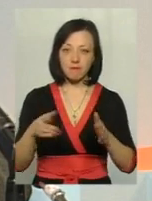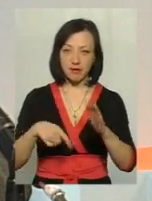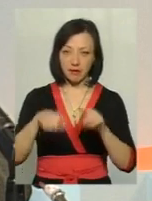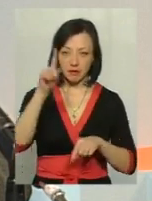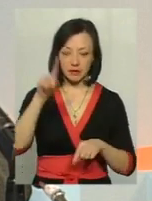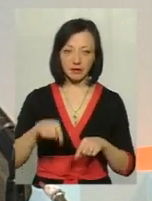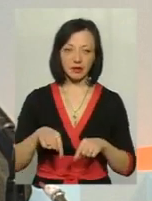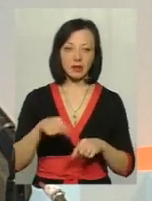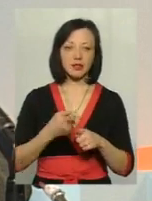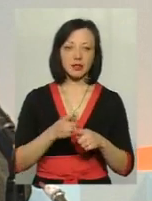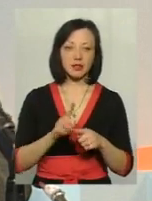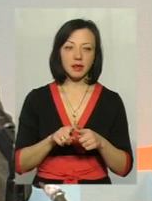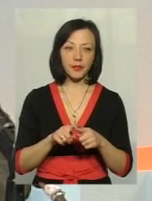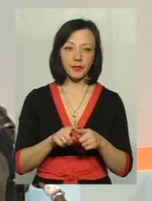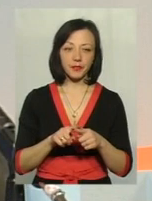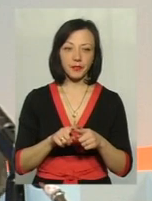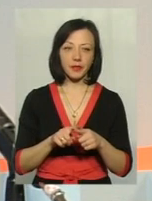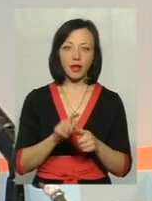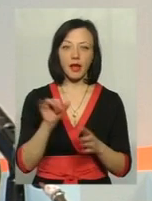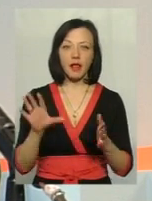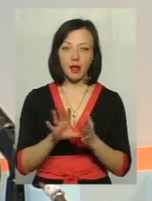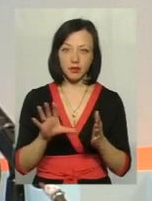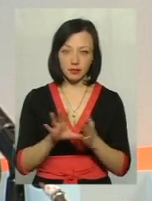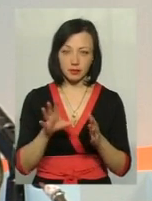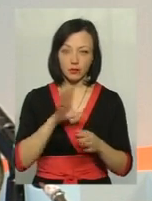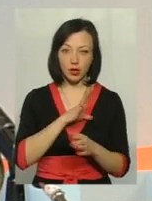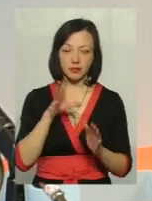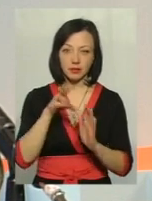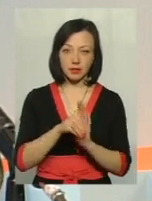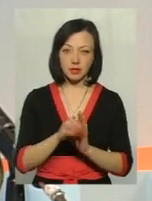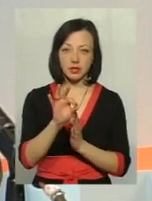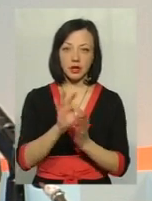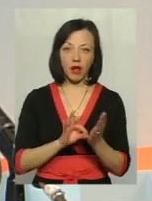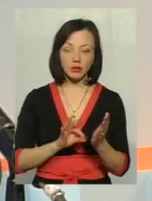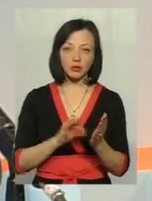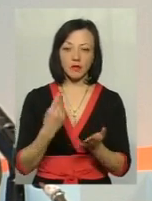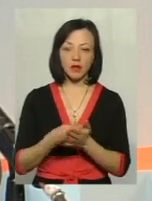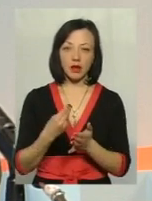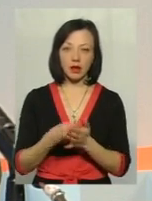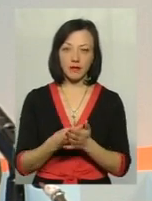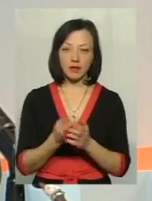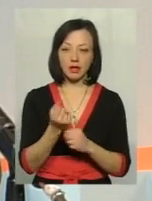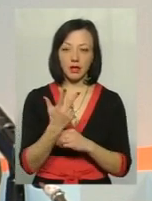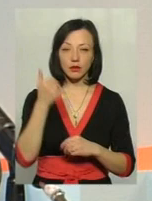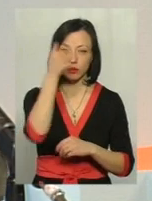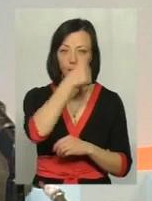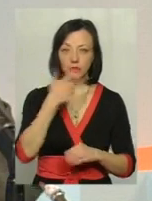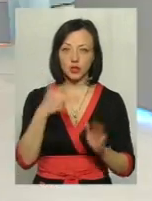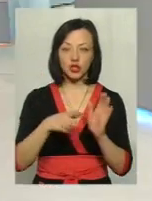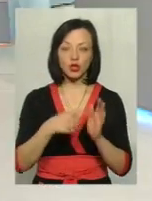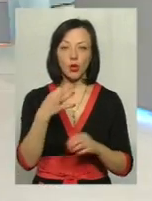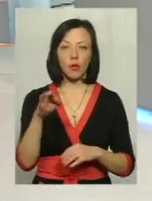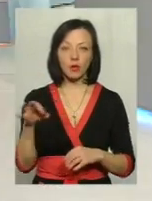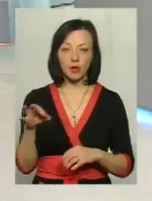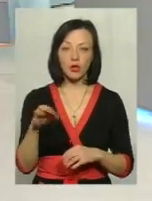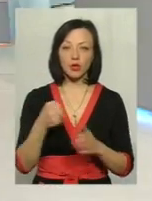це підняття ціни на електроенергію, яка була закладена зразу в тарифі в 2013 році 36 копійок за